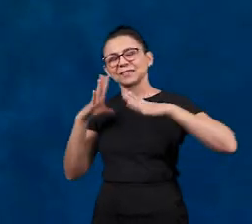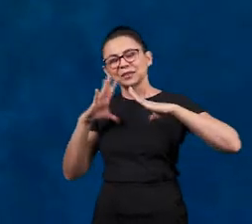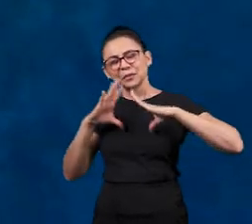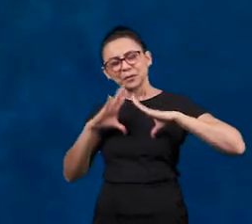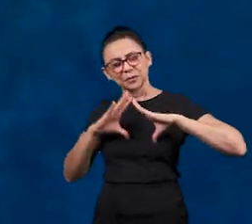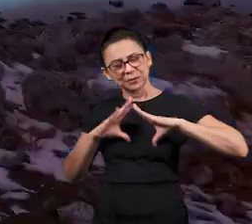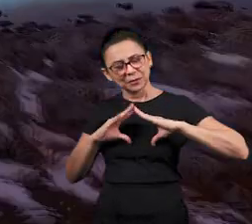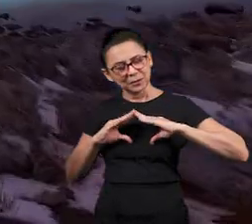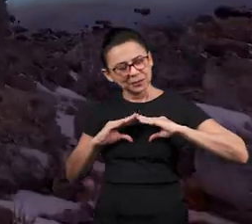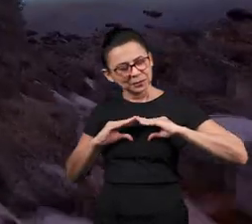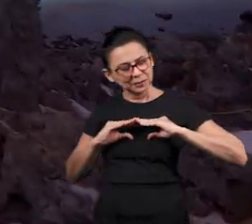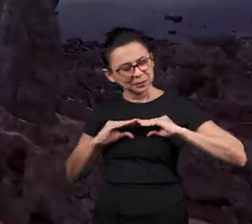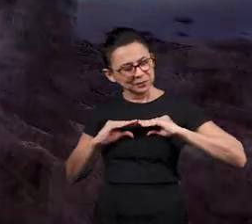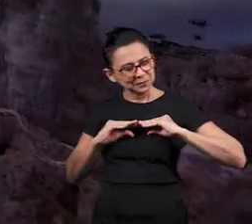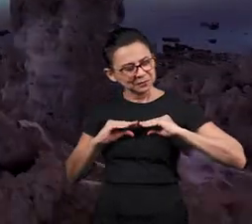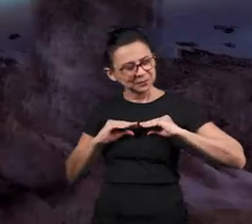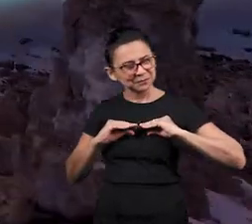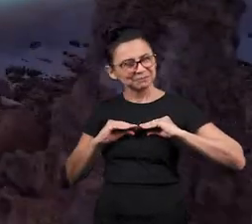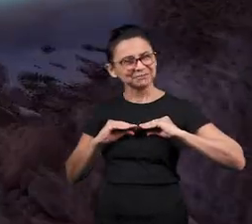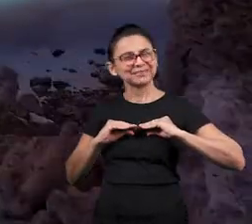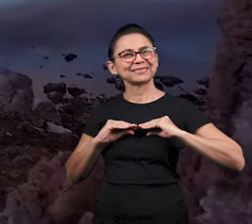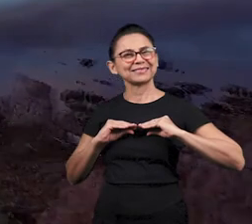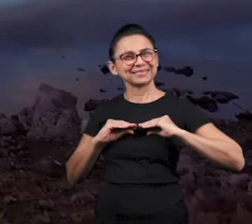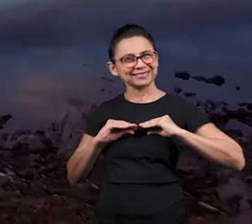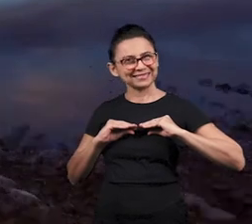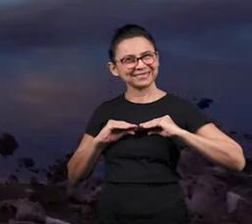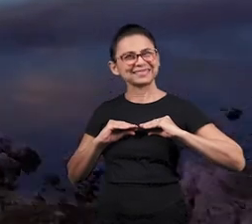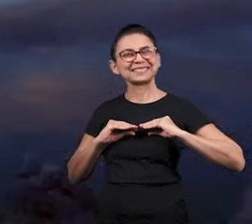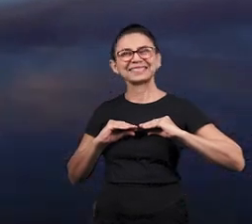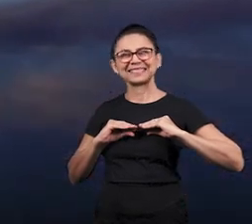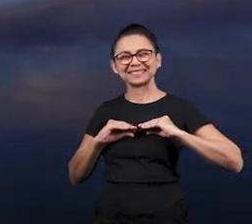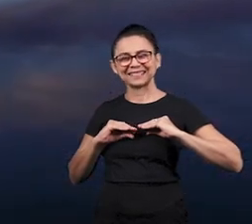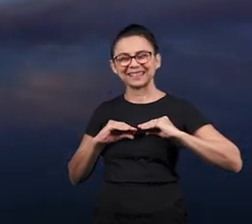она наполняет все мое существо.